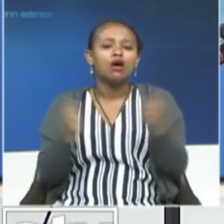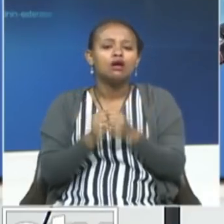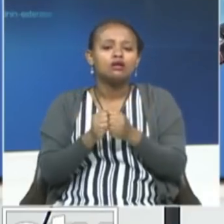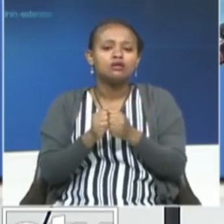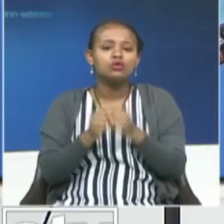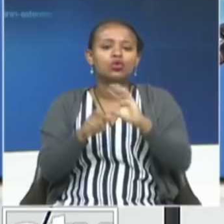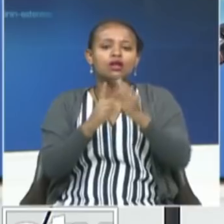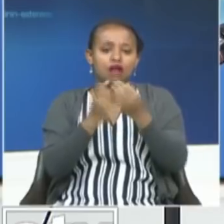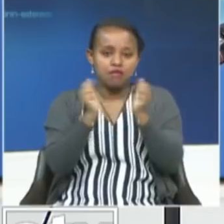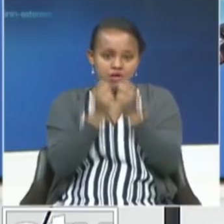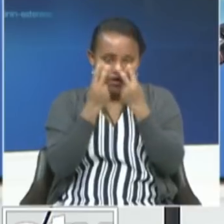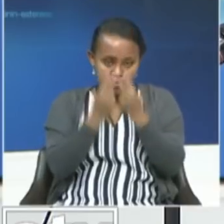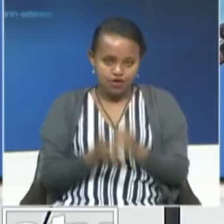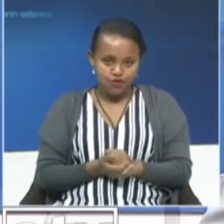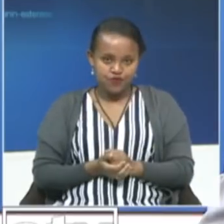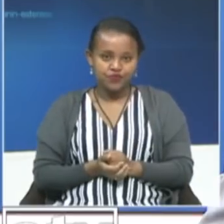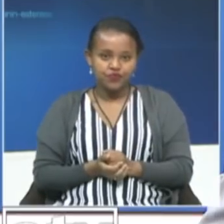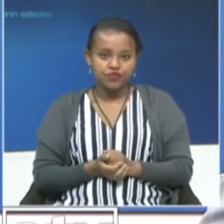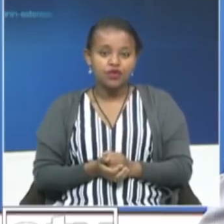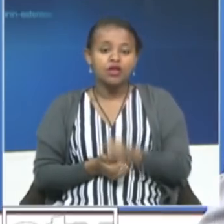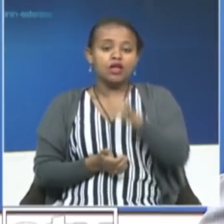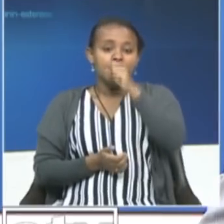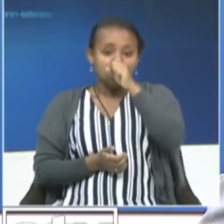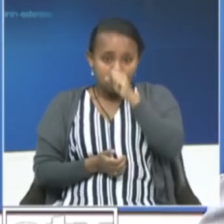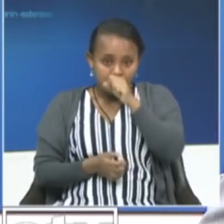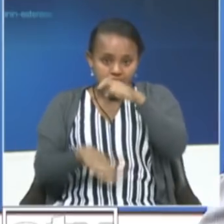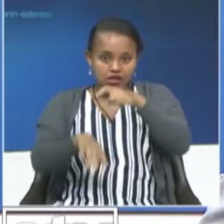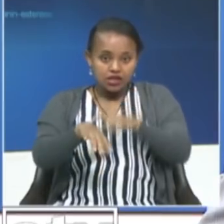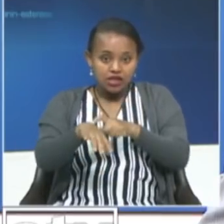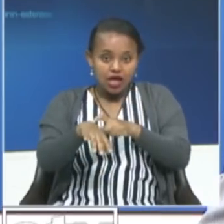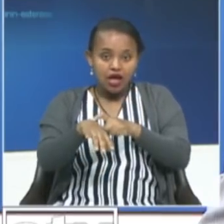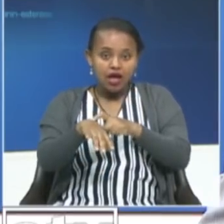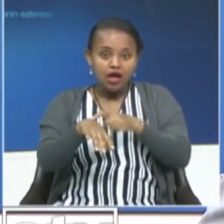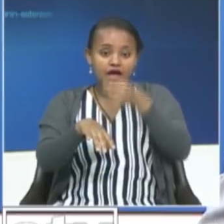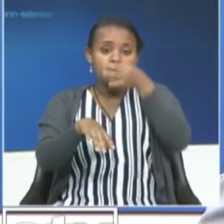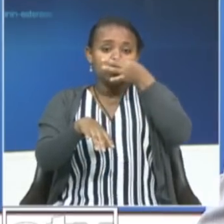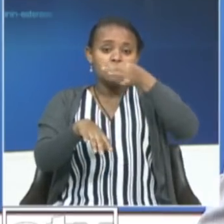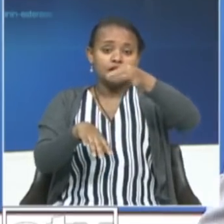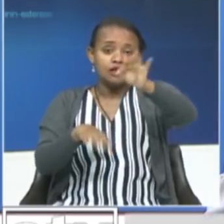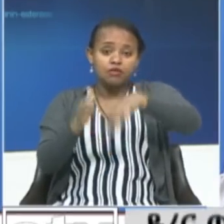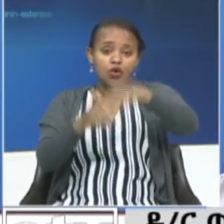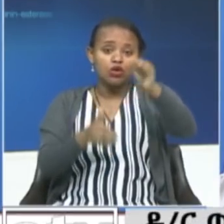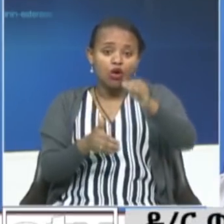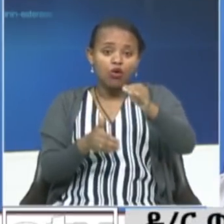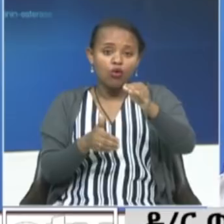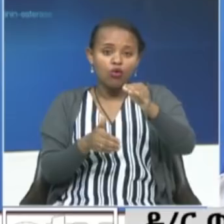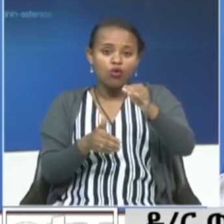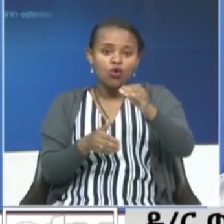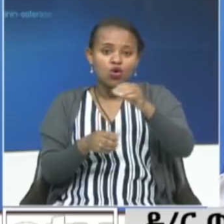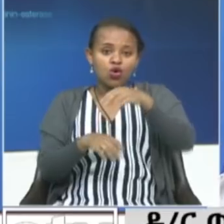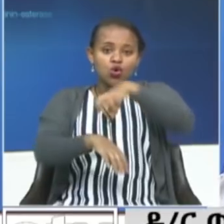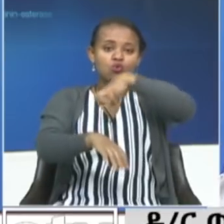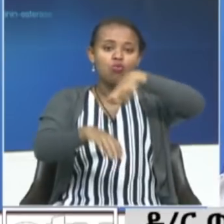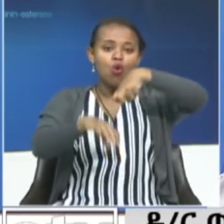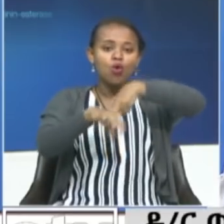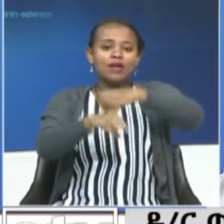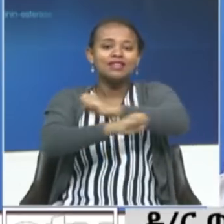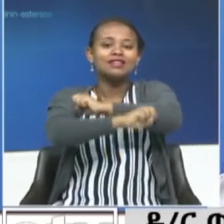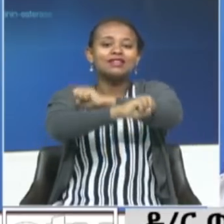ነው። ጥሩ። እንግዲህ በምናስነጥስበት ጊዜ ብናኝ መጠኑ በጉልበት